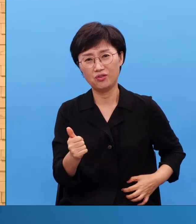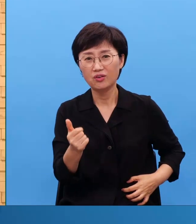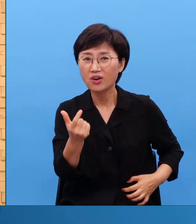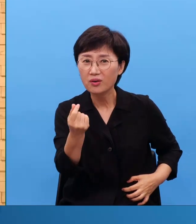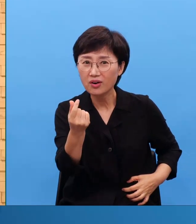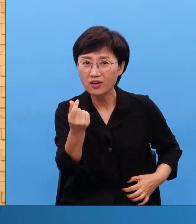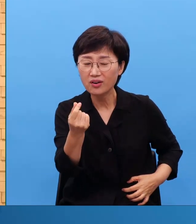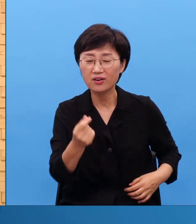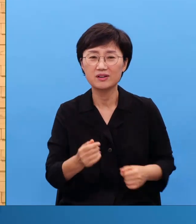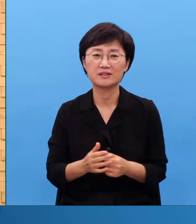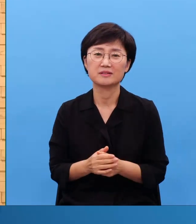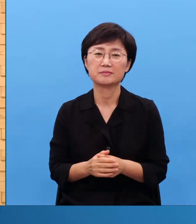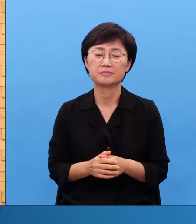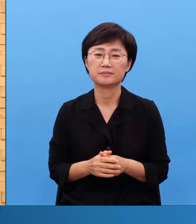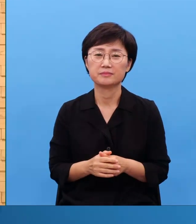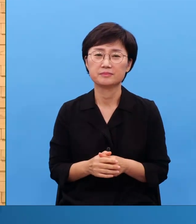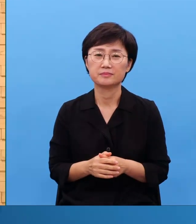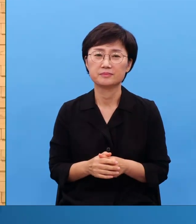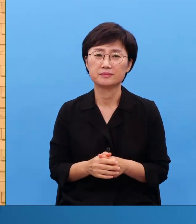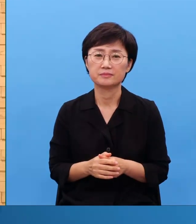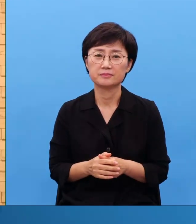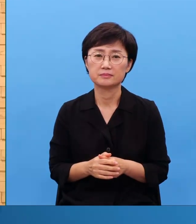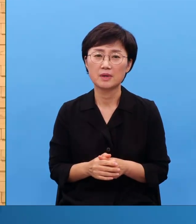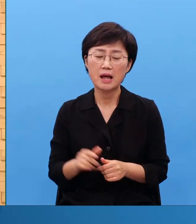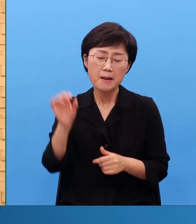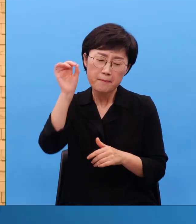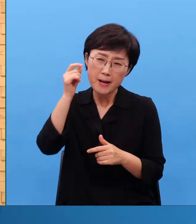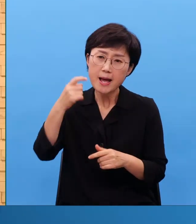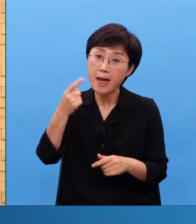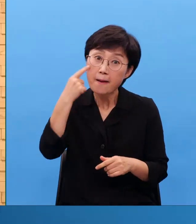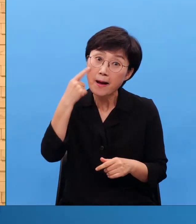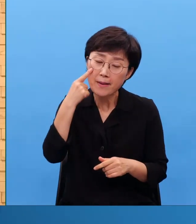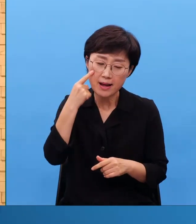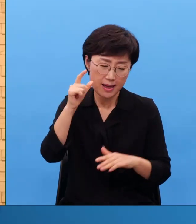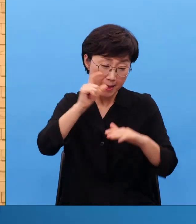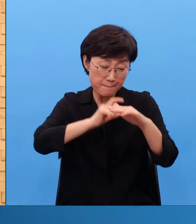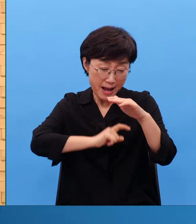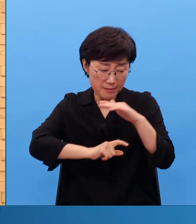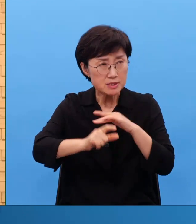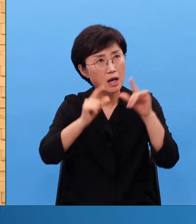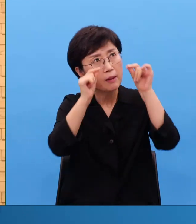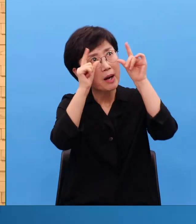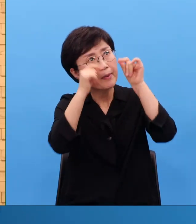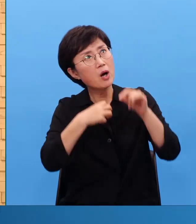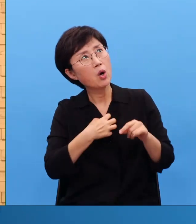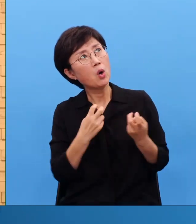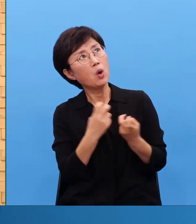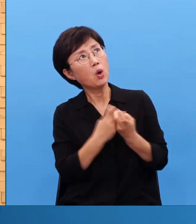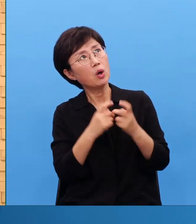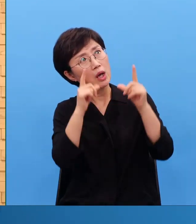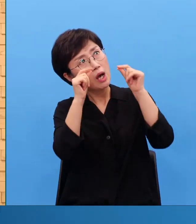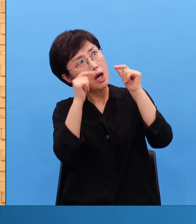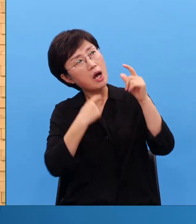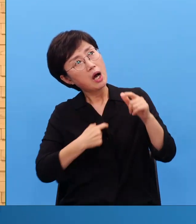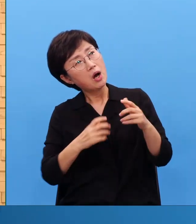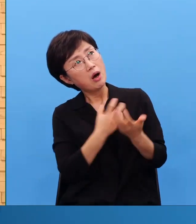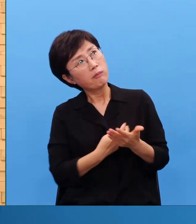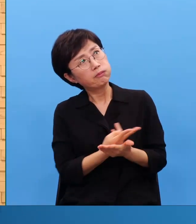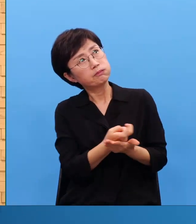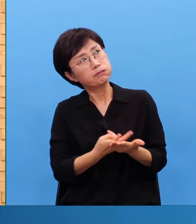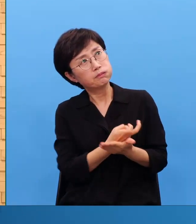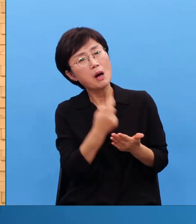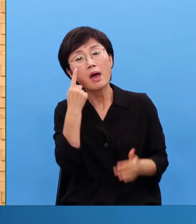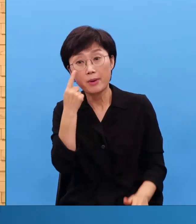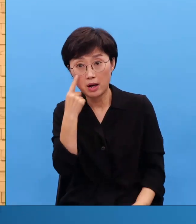to physically die in order for that to be death. 여러분 밤새 염려해 보세요. 밤새 충격에 사로잡혀 가는 겁니다. Now, if you worry about